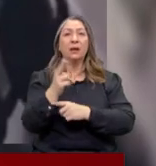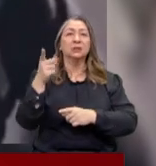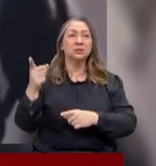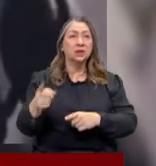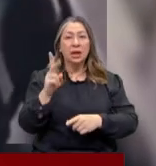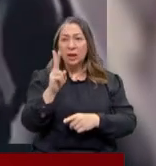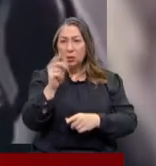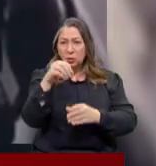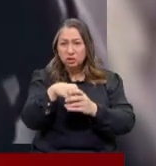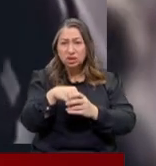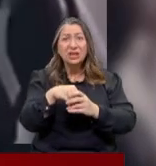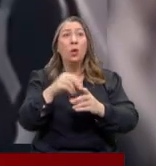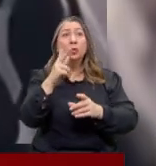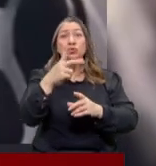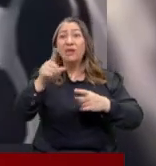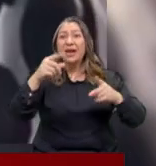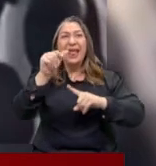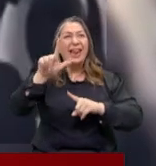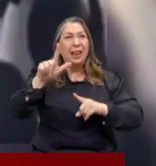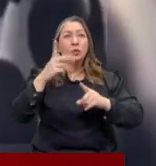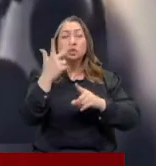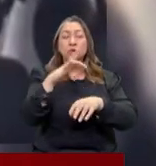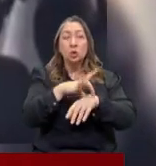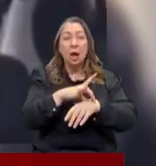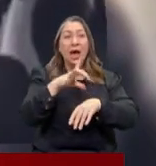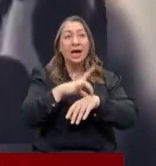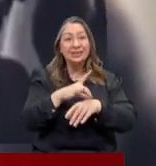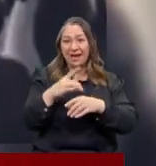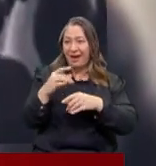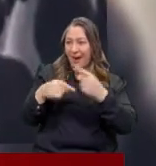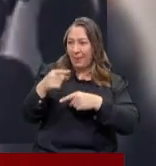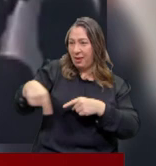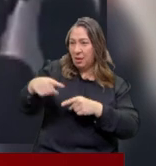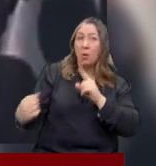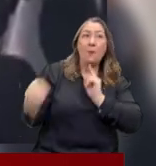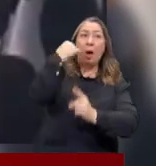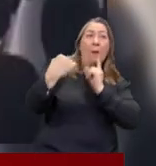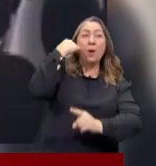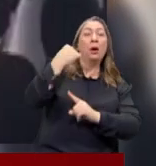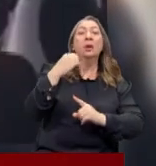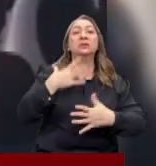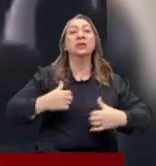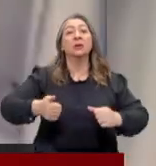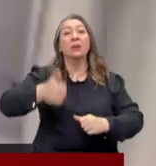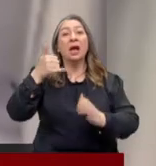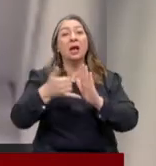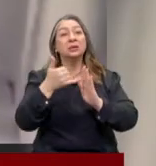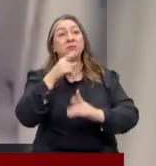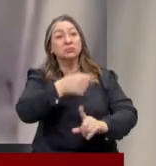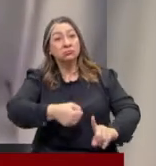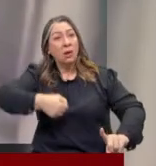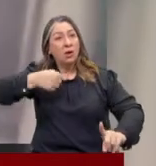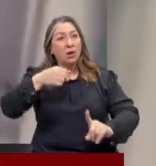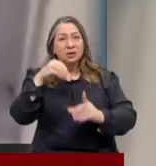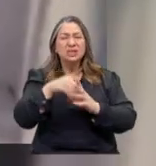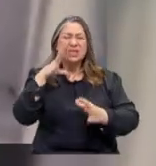Balıkesir. İki günde 3 ayrı ilde 3 doktor, hasta ve hasta yakınlarının saldırısına uğradı. Sağlık Bakanı Gaziantep'teki saldırı